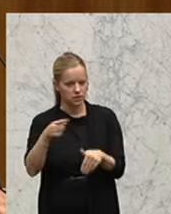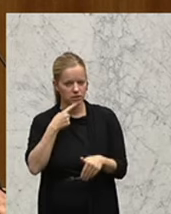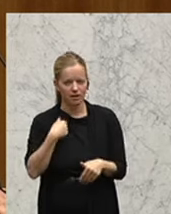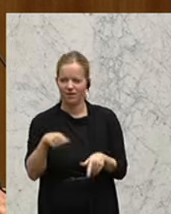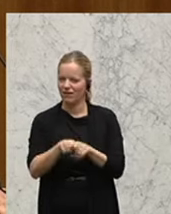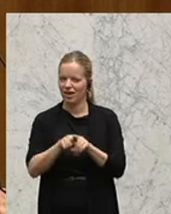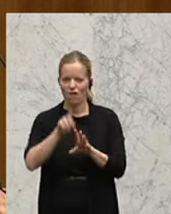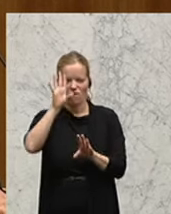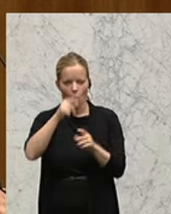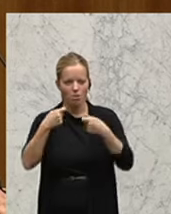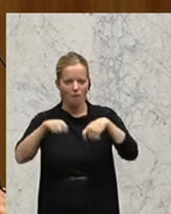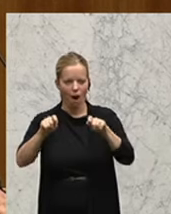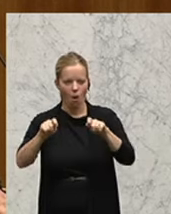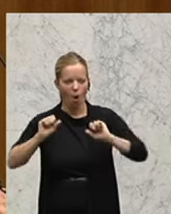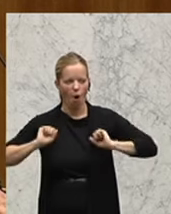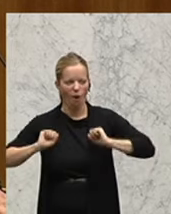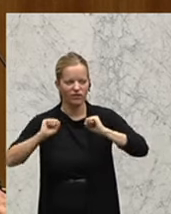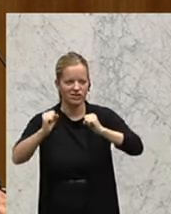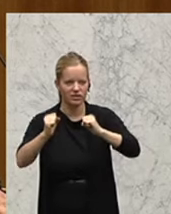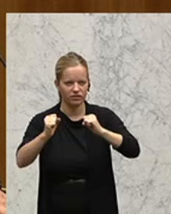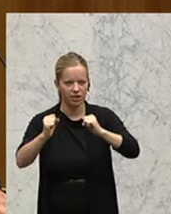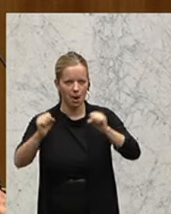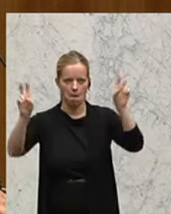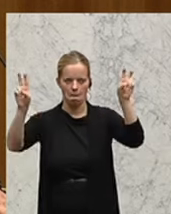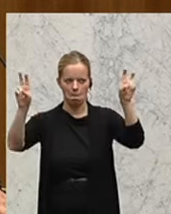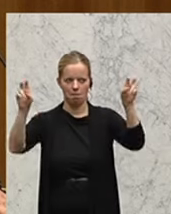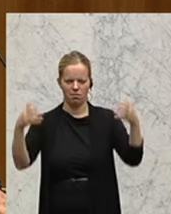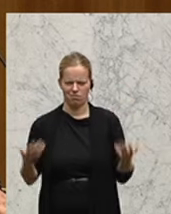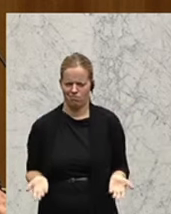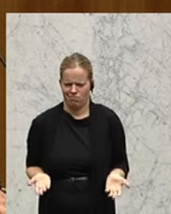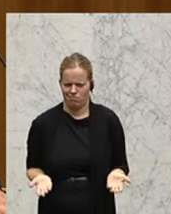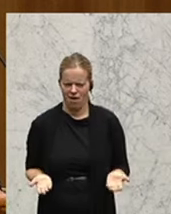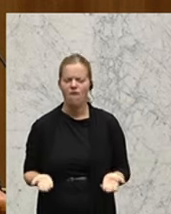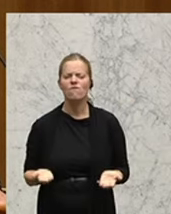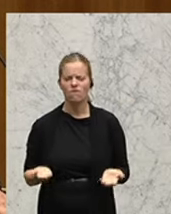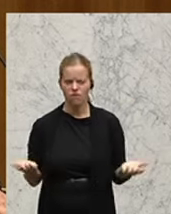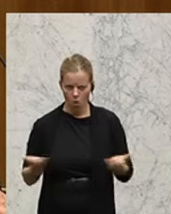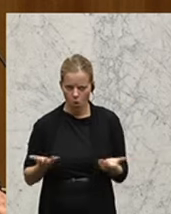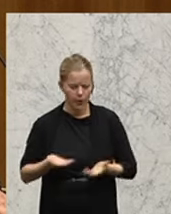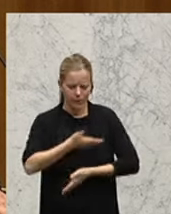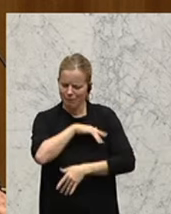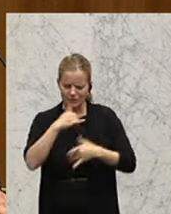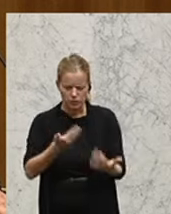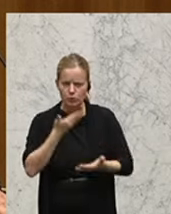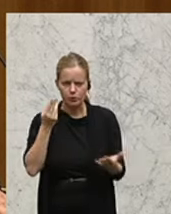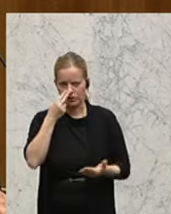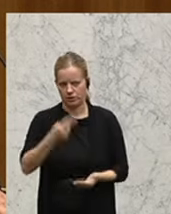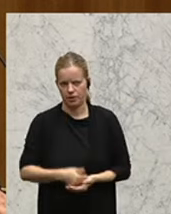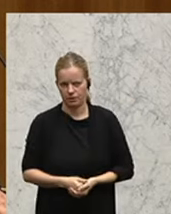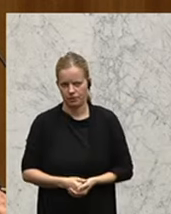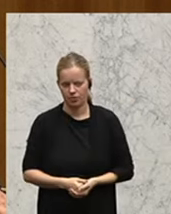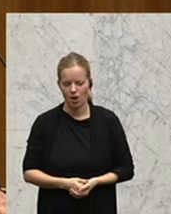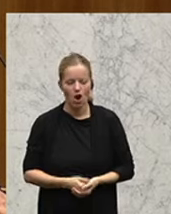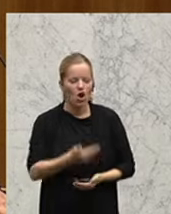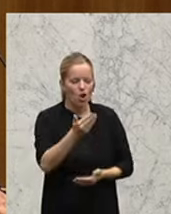ominöse Wohnbauoffensive, von der wir auch noch nichts gesehen haben. Und da muss ich sagen, die Wohnbauoffensive erhöht zwar nicht die Lohnnebenkosten, aber es ist